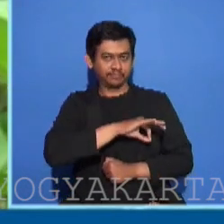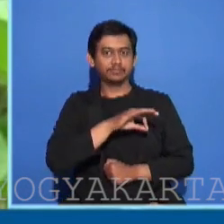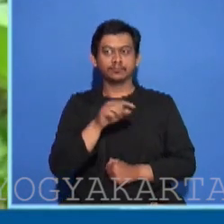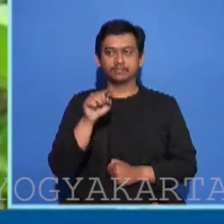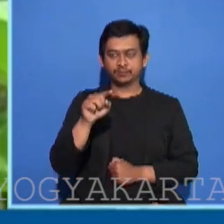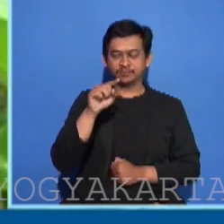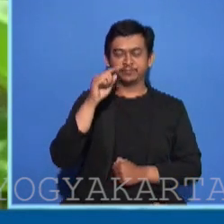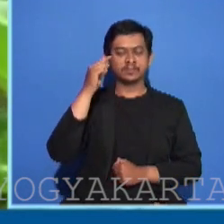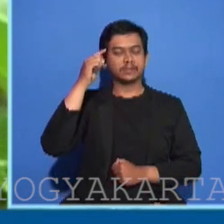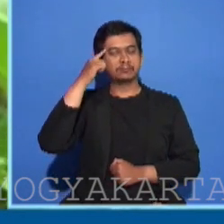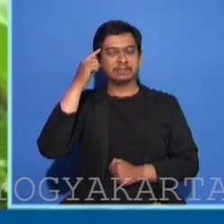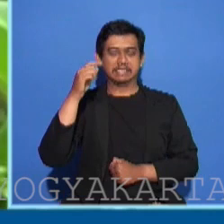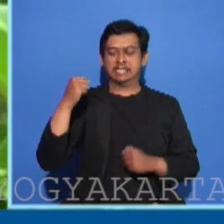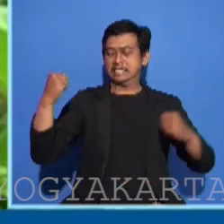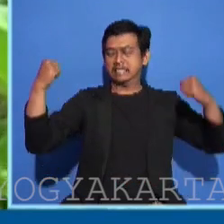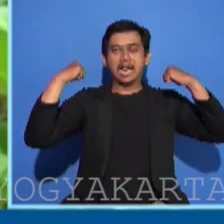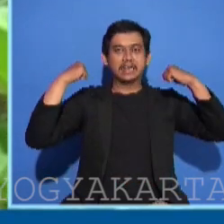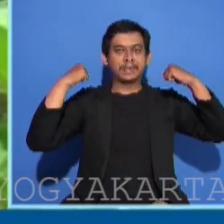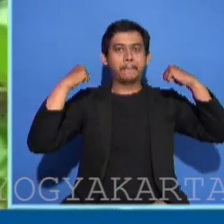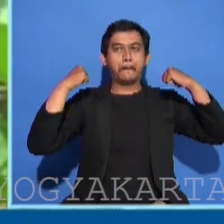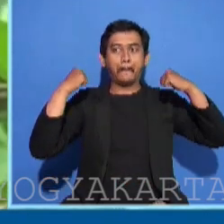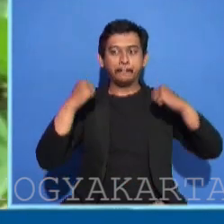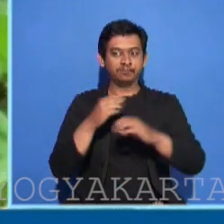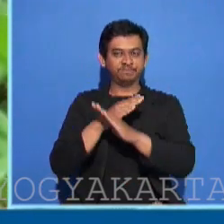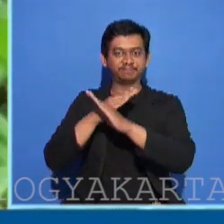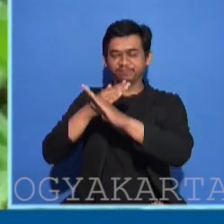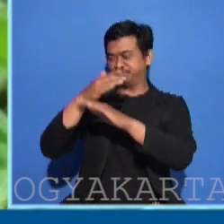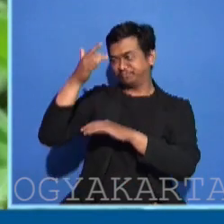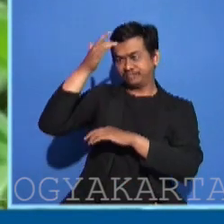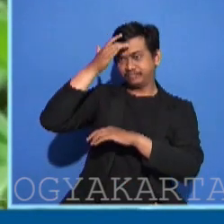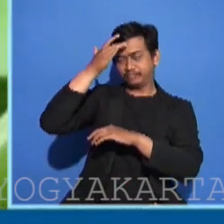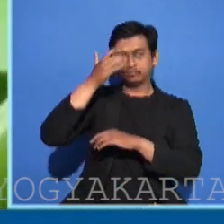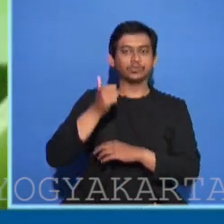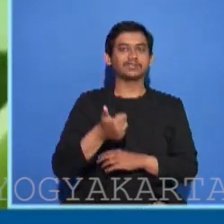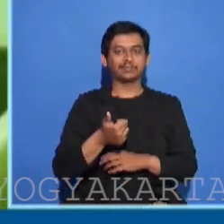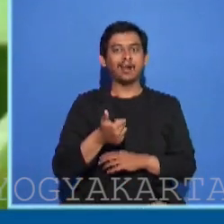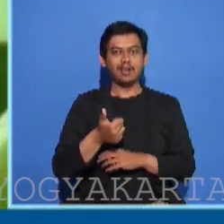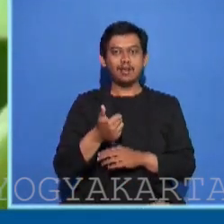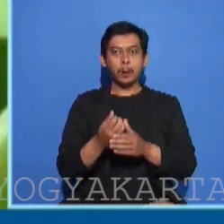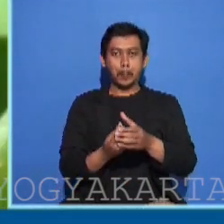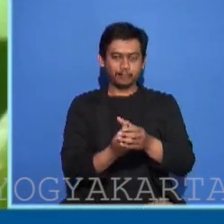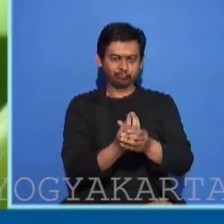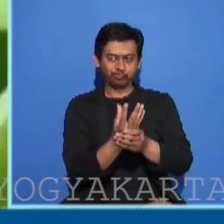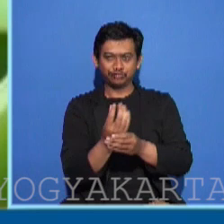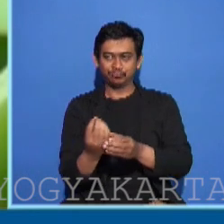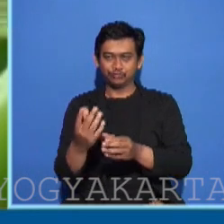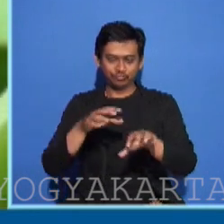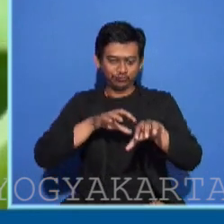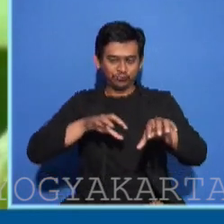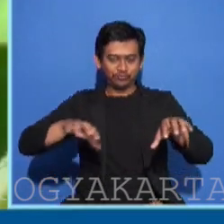ngiras pantes musadane sesakit tanaman-tanaman wahugata tubuh ingsak Jawa Tengah